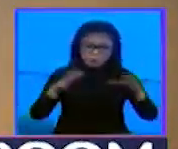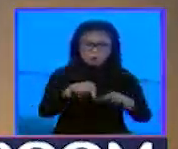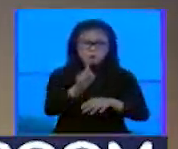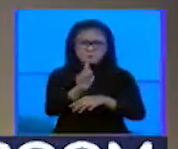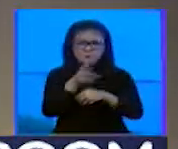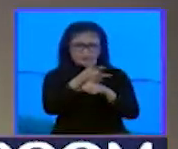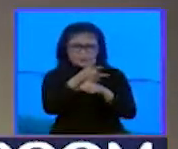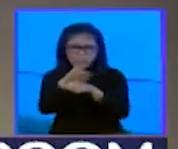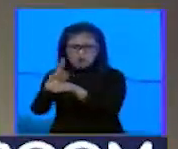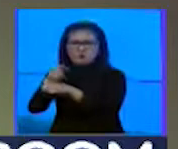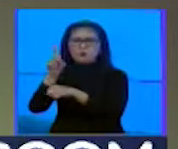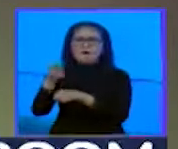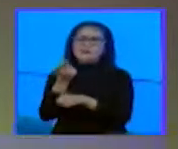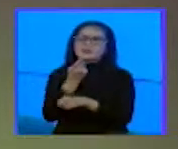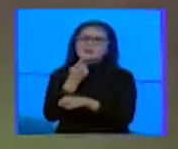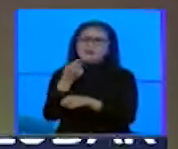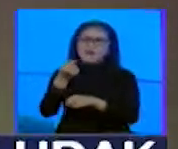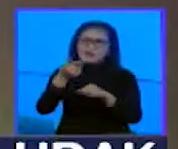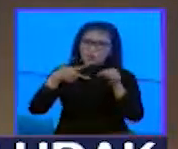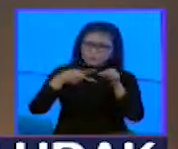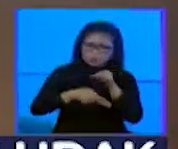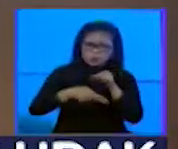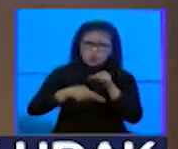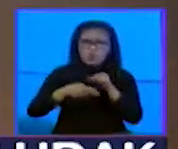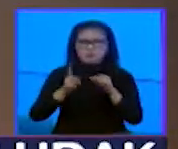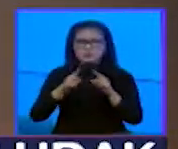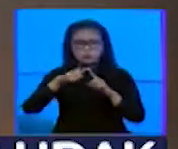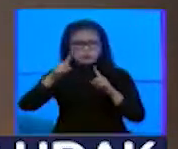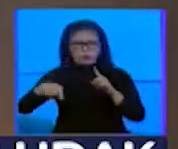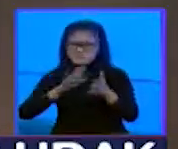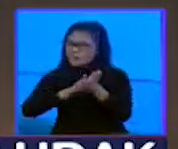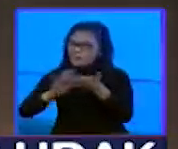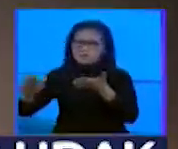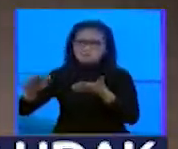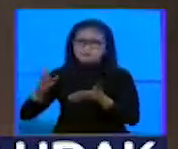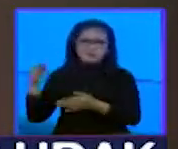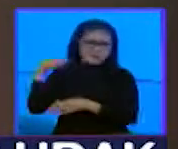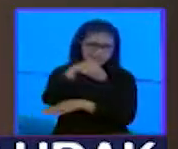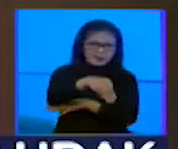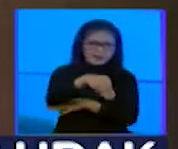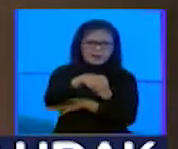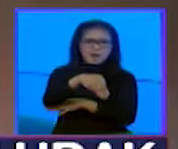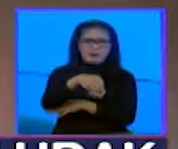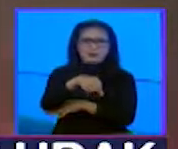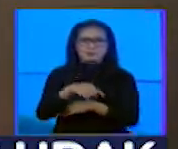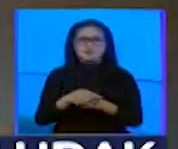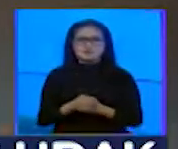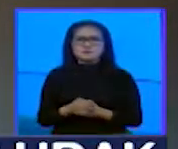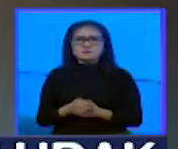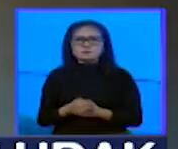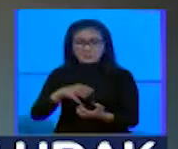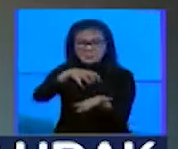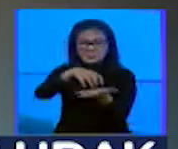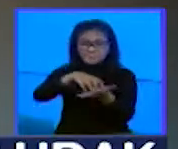pasca promo harga yang diberikan pihak pengelola. Satgas COVID-19 dipimpin langsung Bupati Bekasi dan Kapolres Metro Bekasi akhirnya terjun langsung